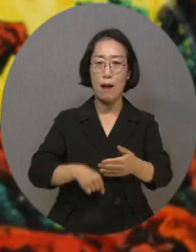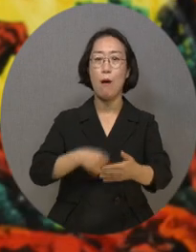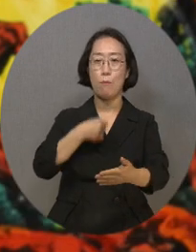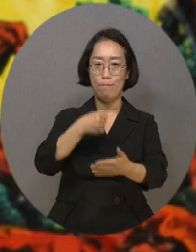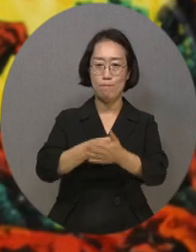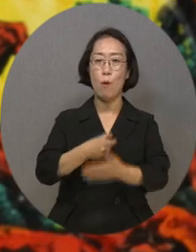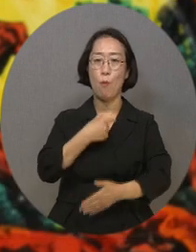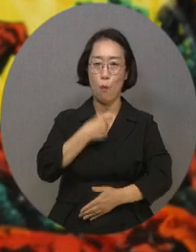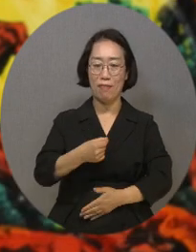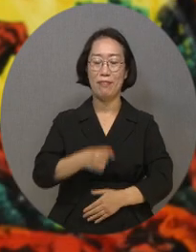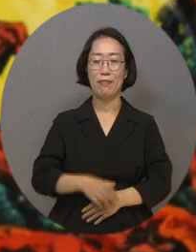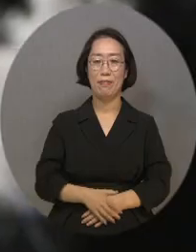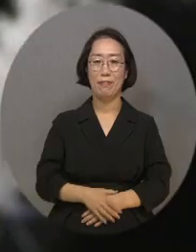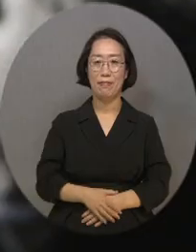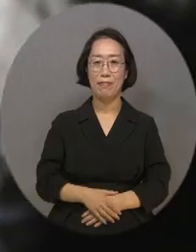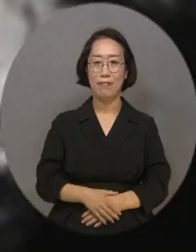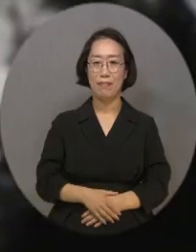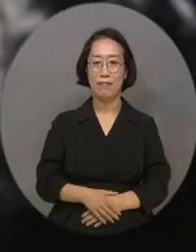바람입니다.